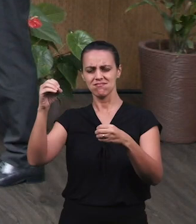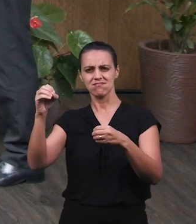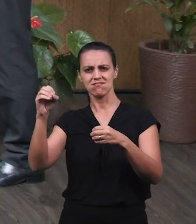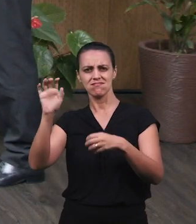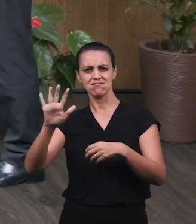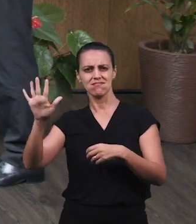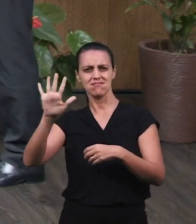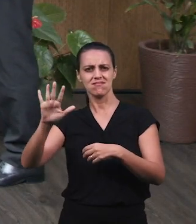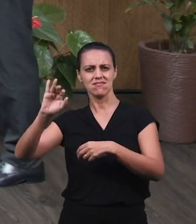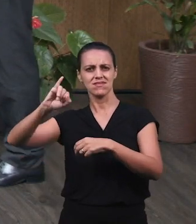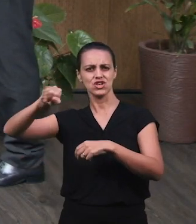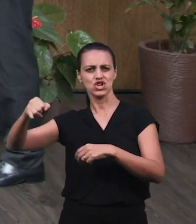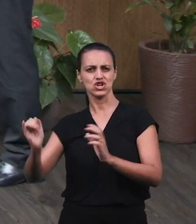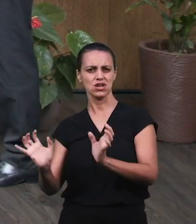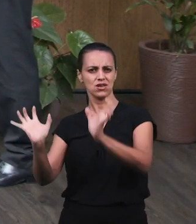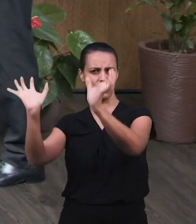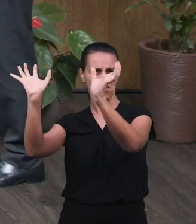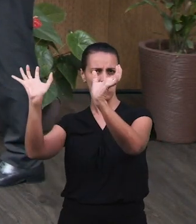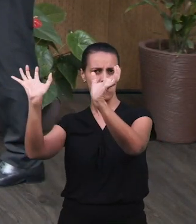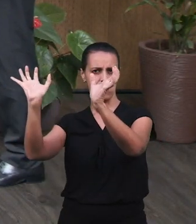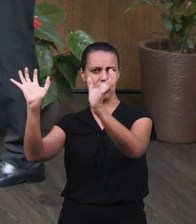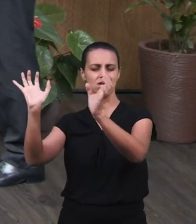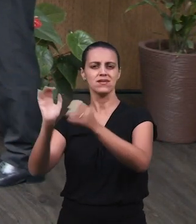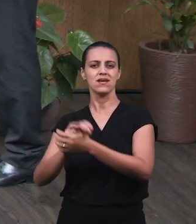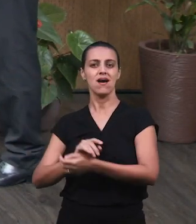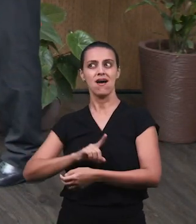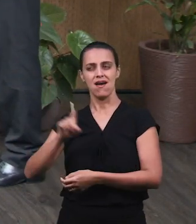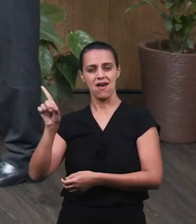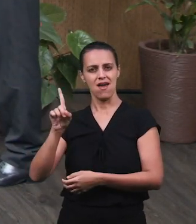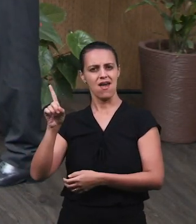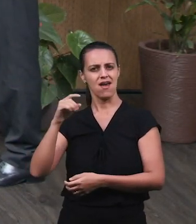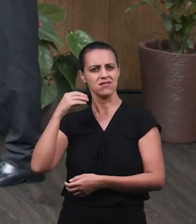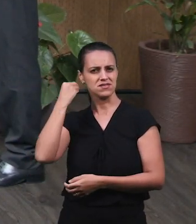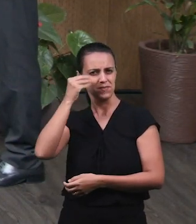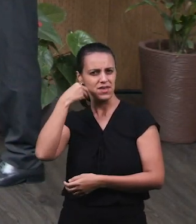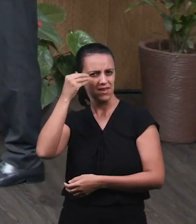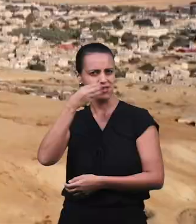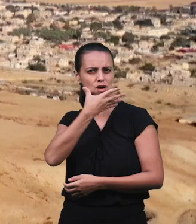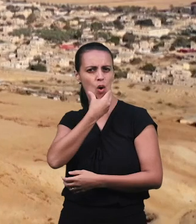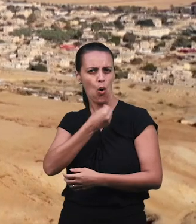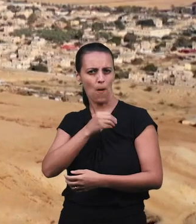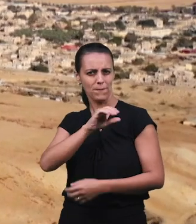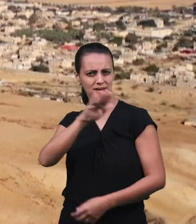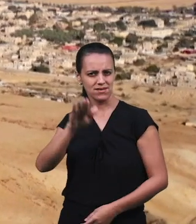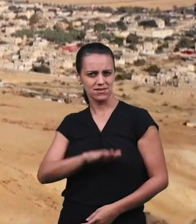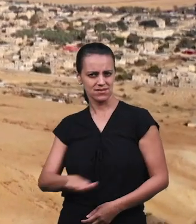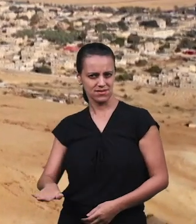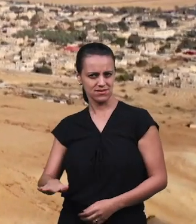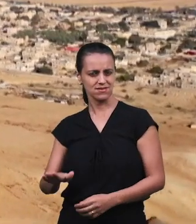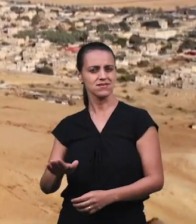expérience, voici la vue dans les jours actuels.